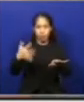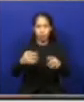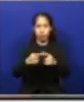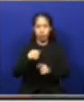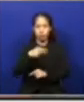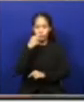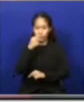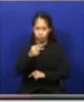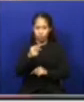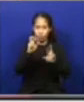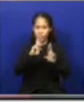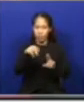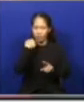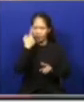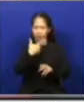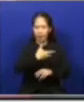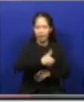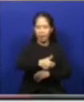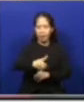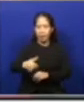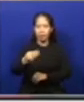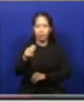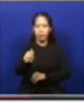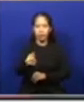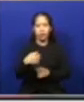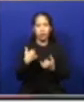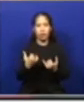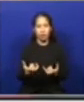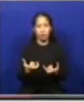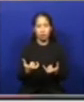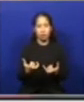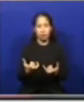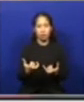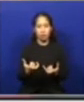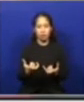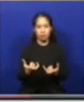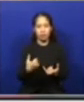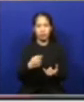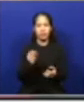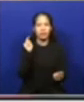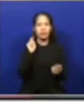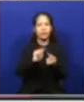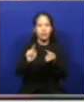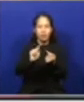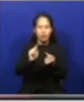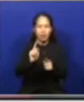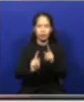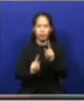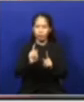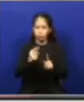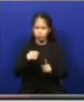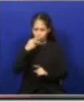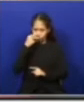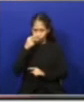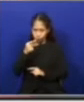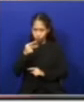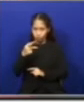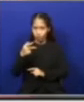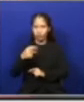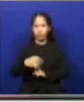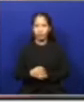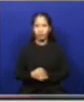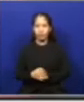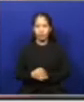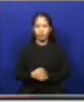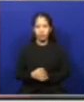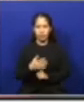ะลักษณะใครได้ยังไงเท่าไหร่อันนี้ก็ถือว่าเป็นเพื่อการชี้วัดผลความสำเร็จของก้อนนี้นะคะ